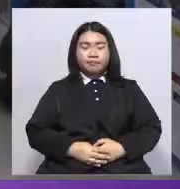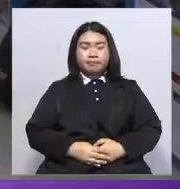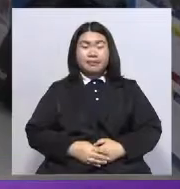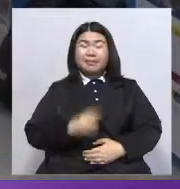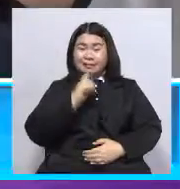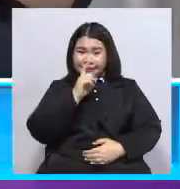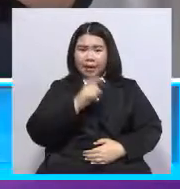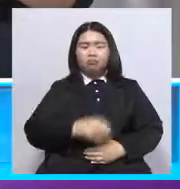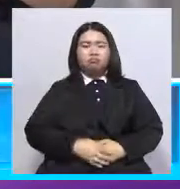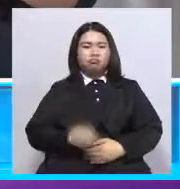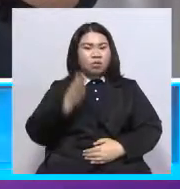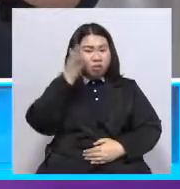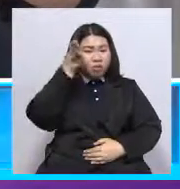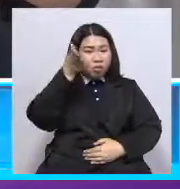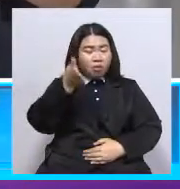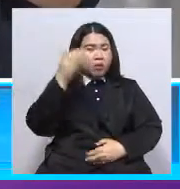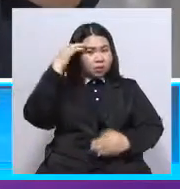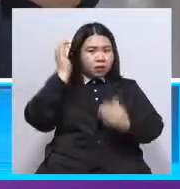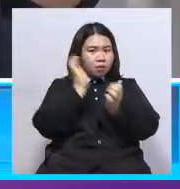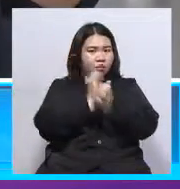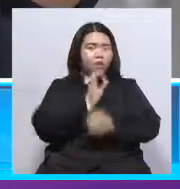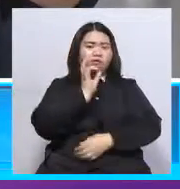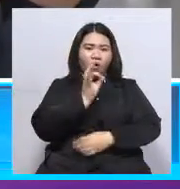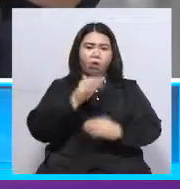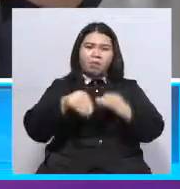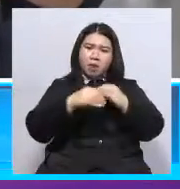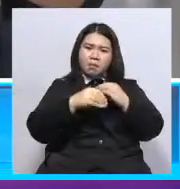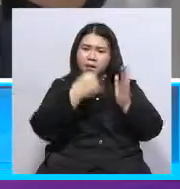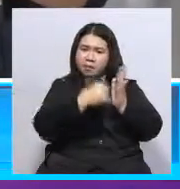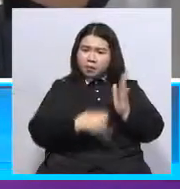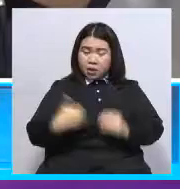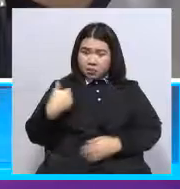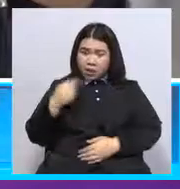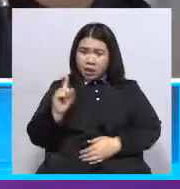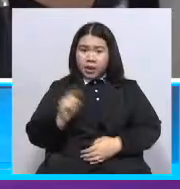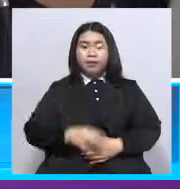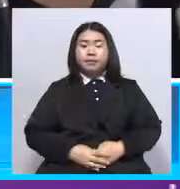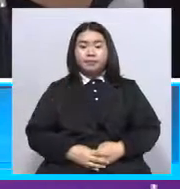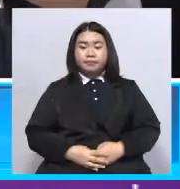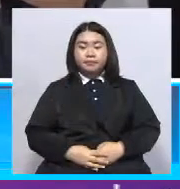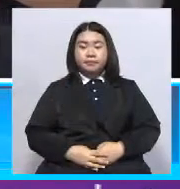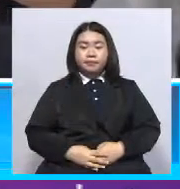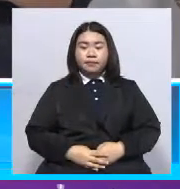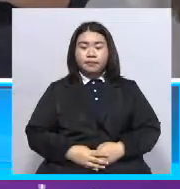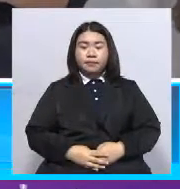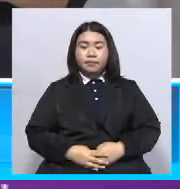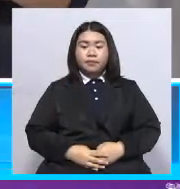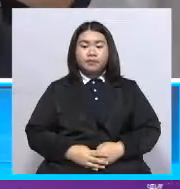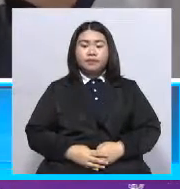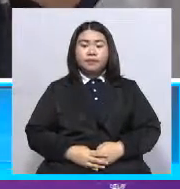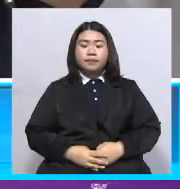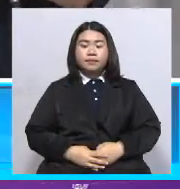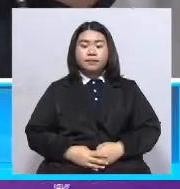แล้วหลังจากนี้เนี่ยทางตำรวจจะมีการแจ้งข้อหาอื่นๆเพิ่มเติมกับคุณเปรมชัยอีกหรือเปล่าคะคุณสุภัทราคะ